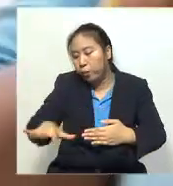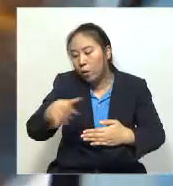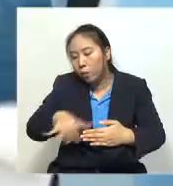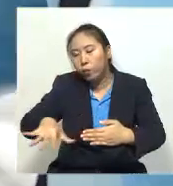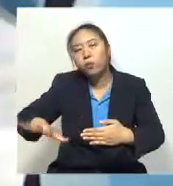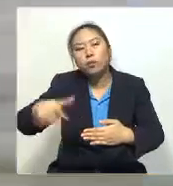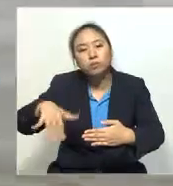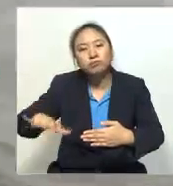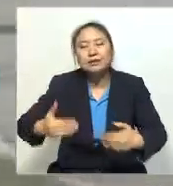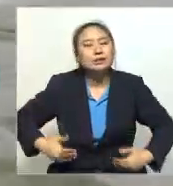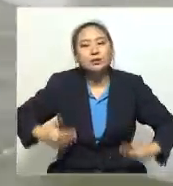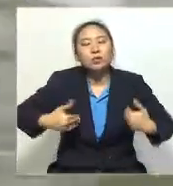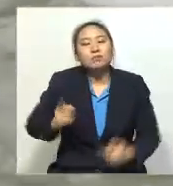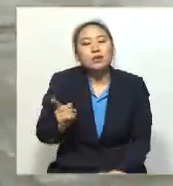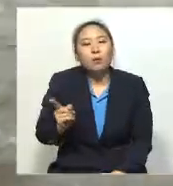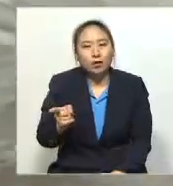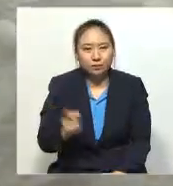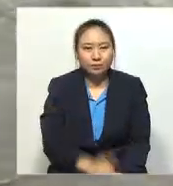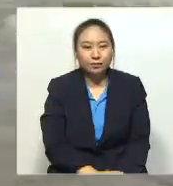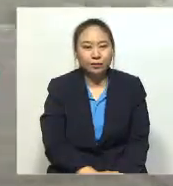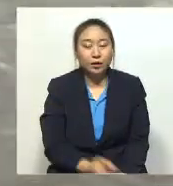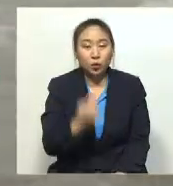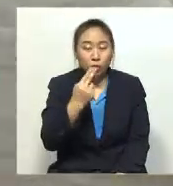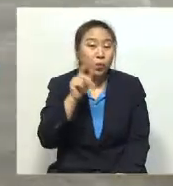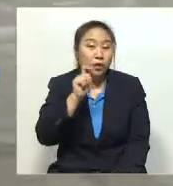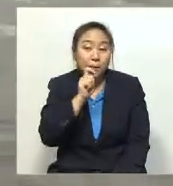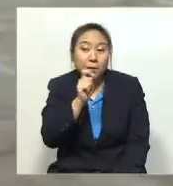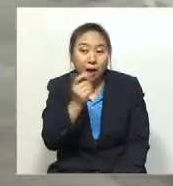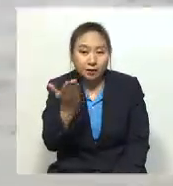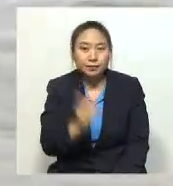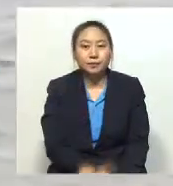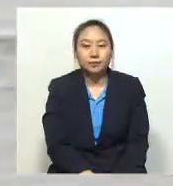ชาวบ้านกันโดยปกติไปฟังเสียงสัมภาษณ์จากชาวบ้านกันค่ะ